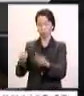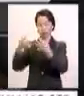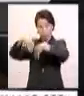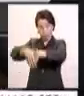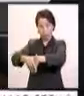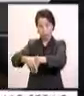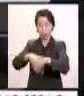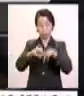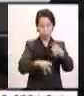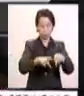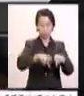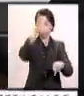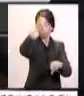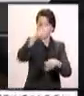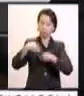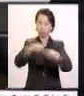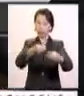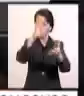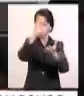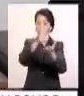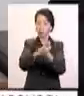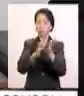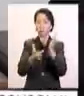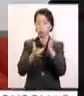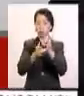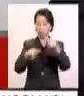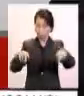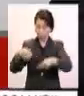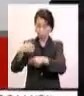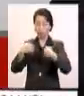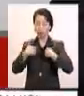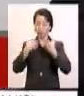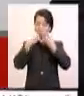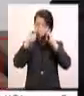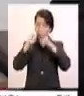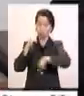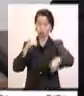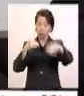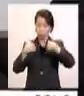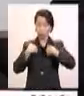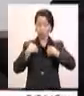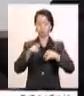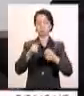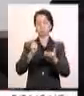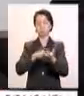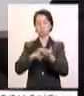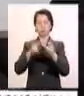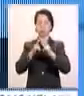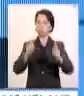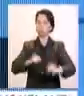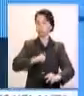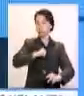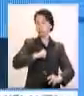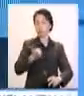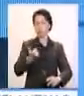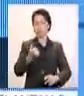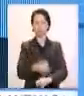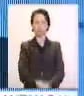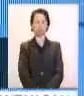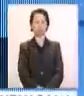Malaysia with the technology that they have, with the expertise that they have, is something that we are very, very proud of.